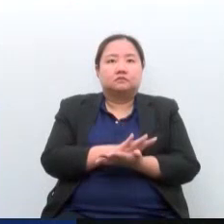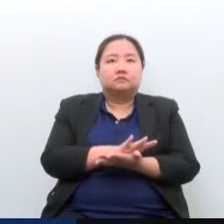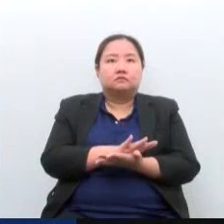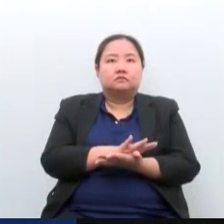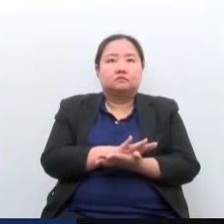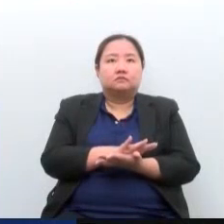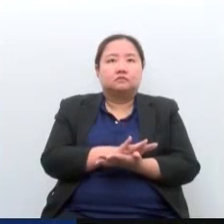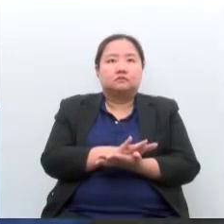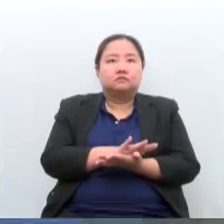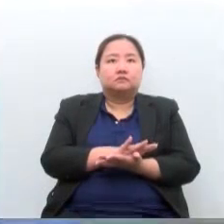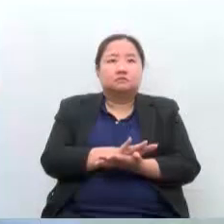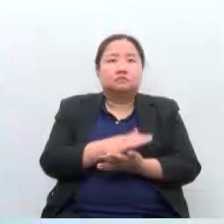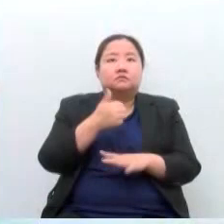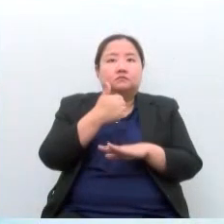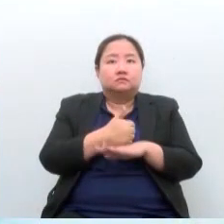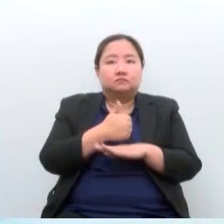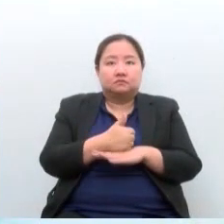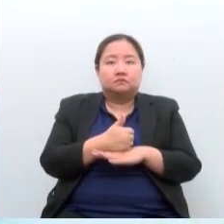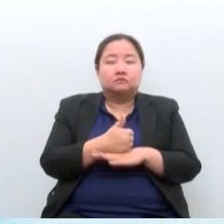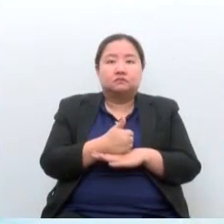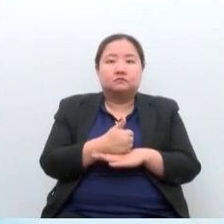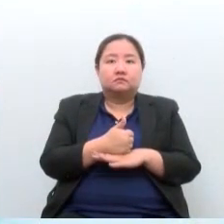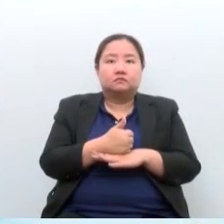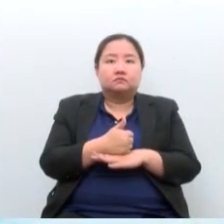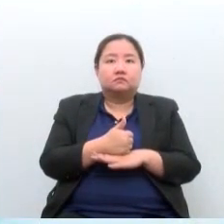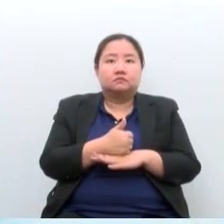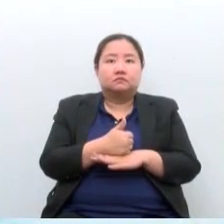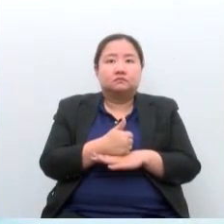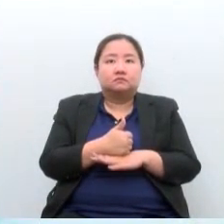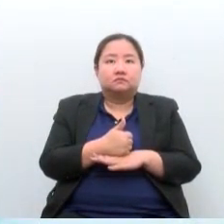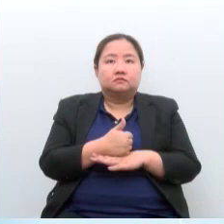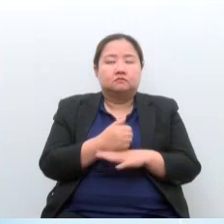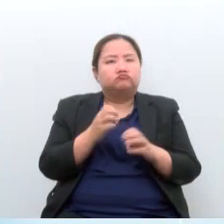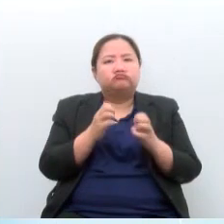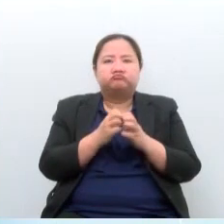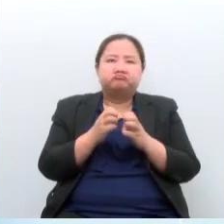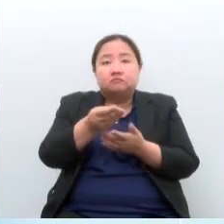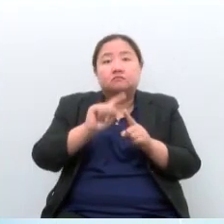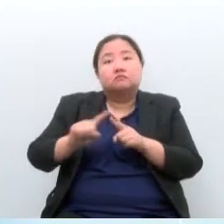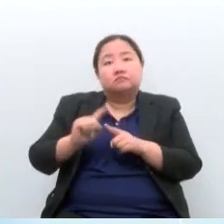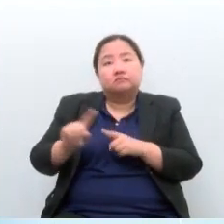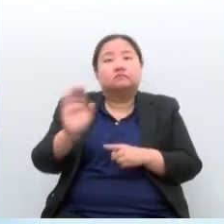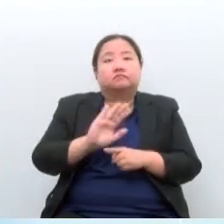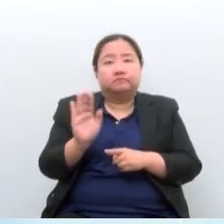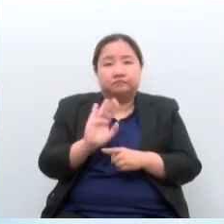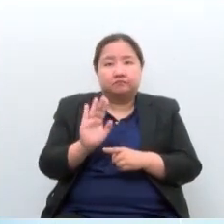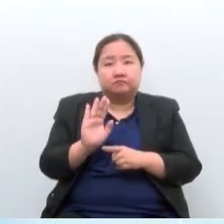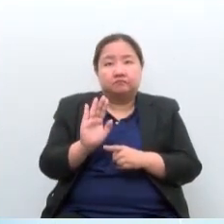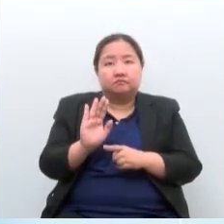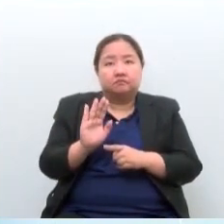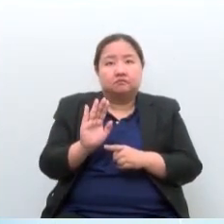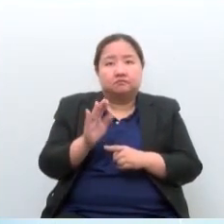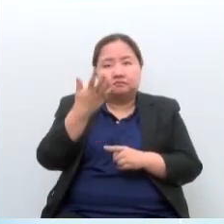ความว่าเพะโรงเรียนเนี่ยก็ต้องไปไม่ต้องไปยุ่งเกี่ยวกับเรื่องการจัดซื้อจัดจ้างนะครับให้เสี่ยงต่อ